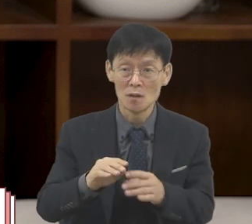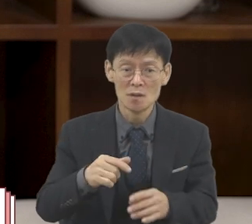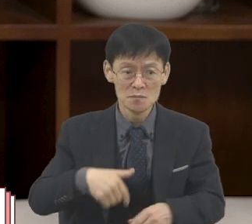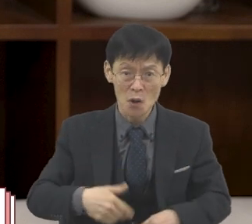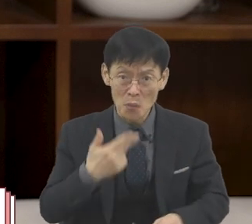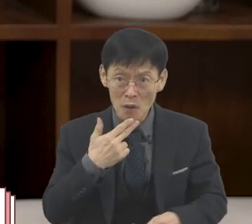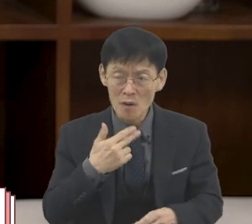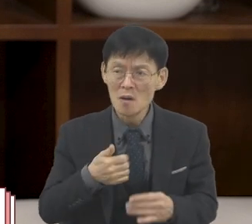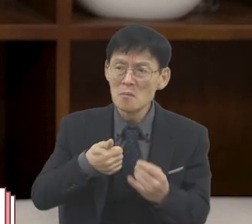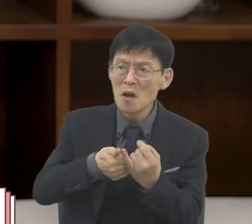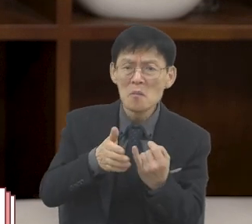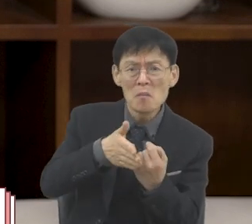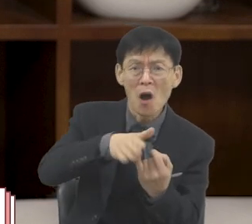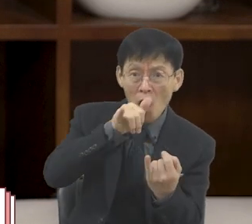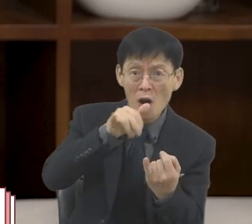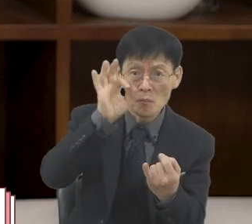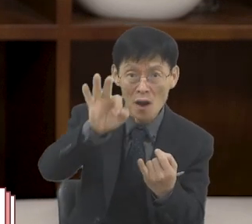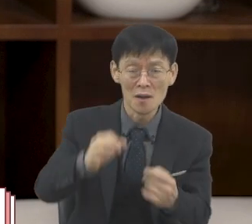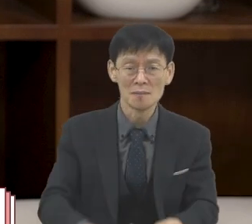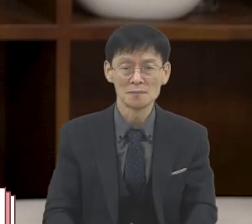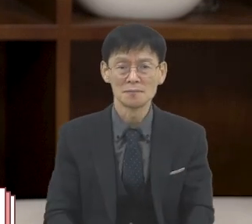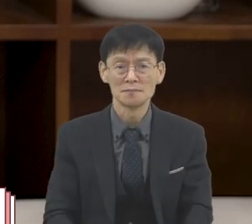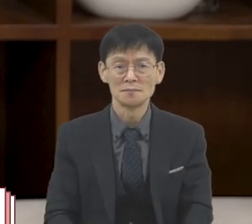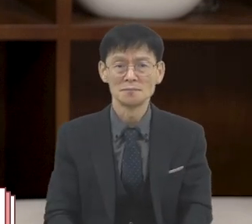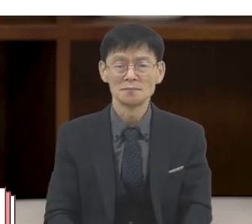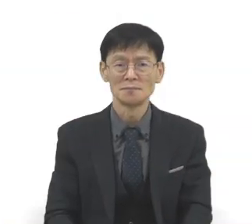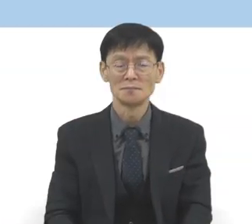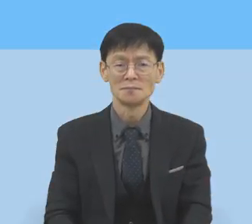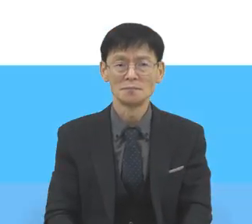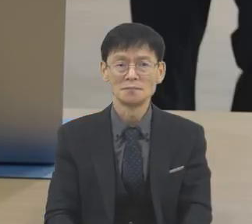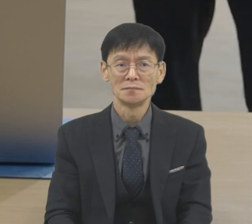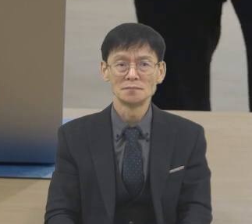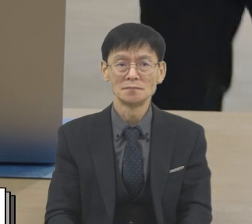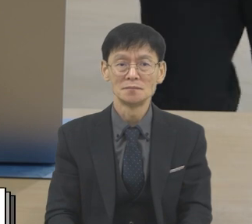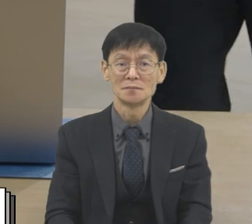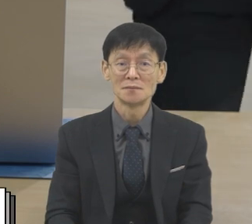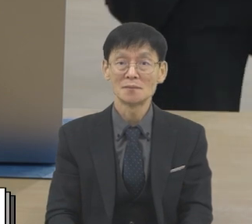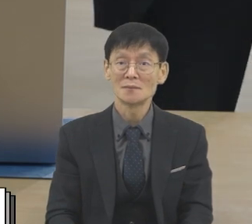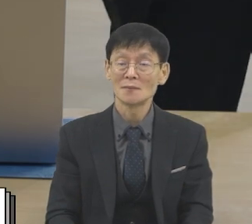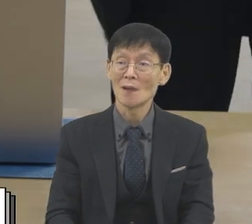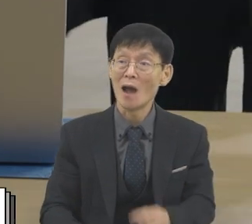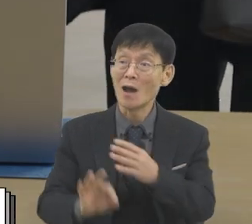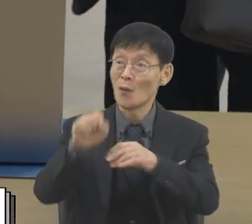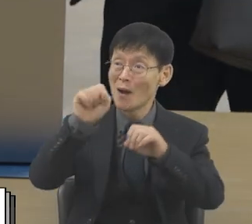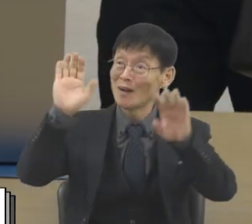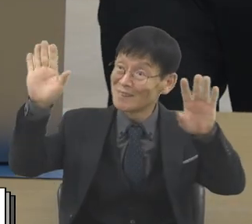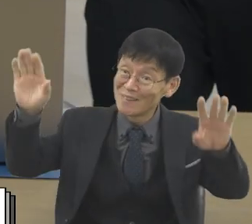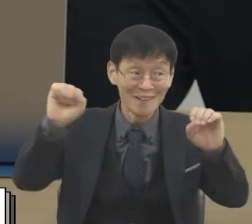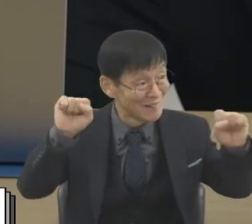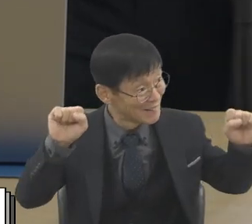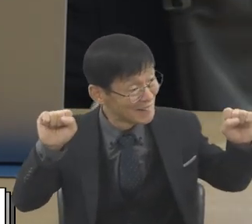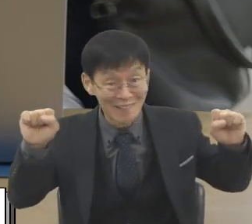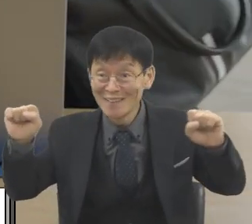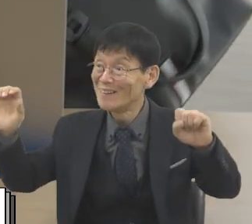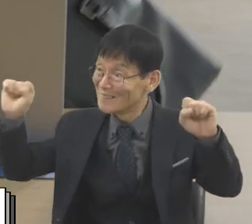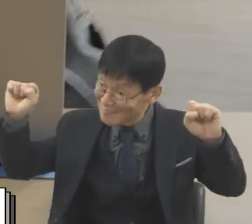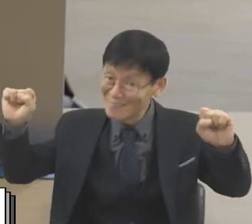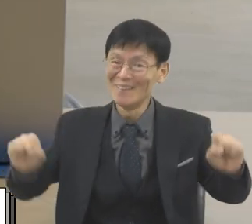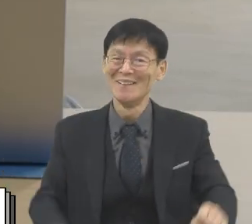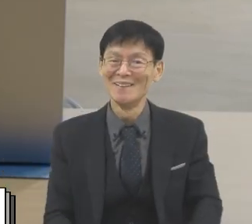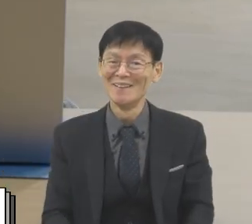이번에도 불필요한 신체 접촉 사례인데요. 한번 보겠습니다. 다들 좋은 아침이에요.